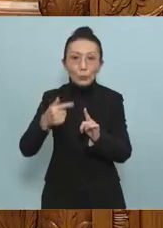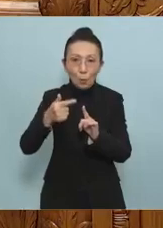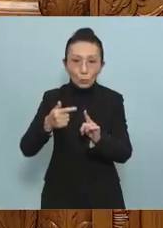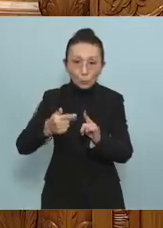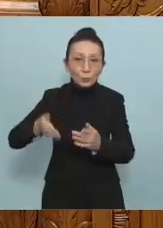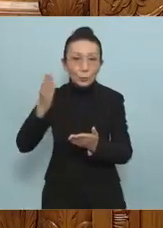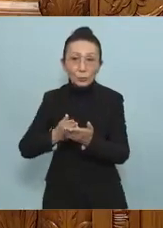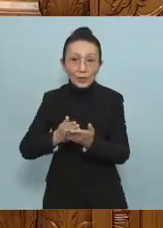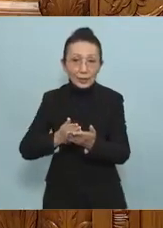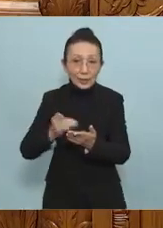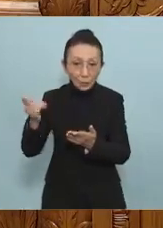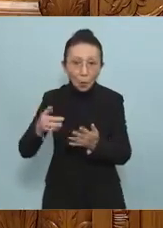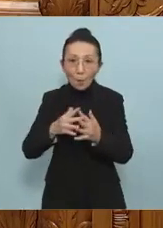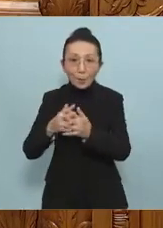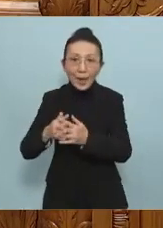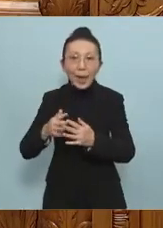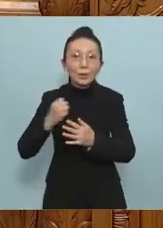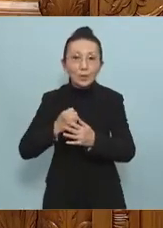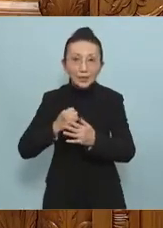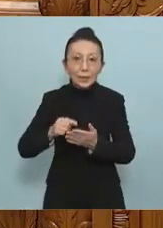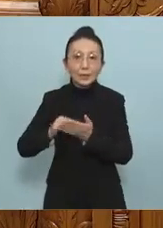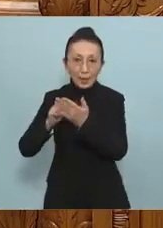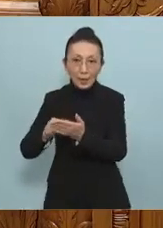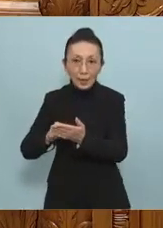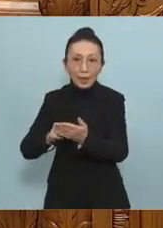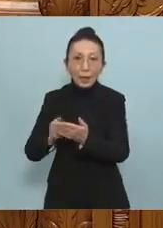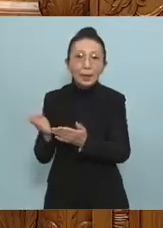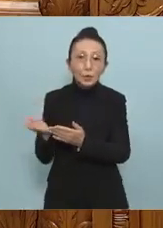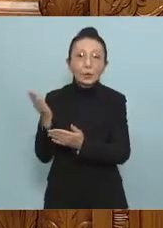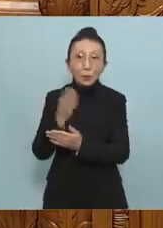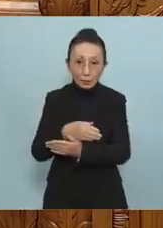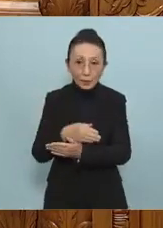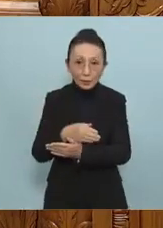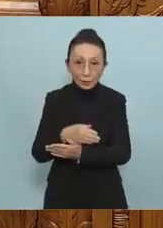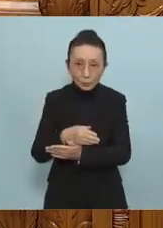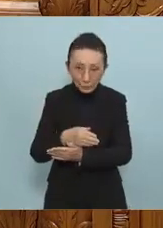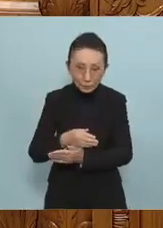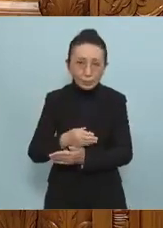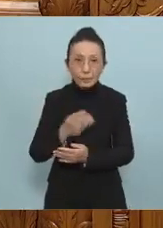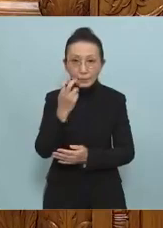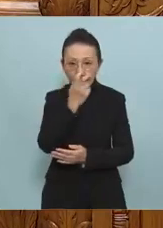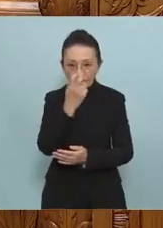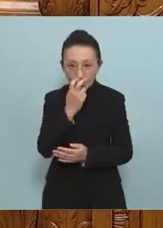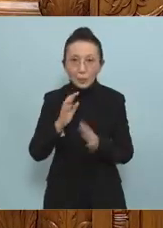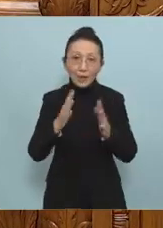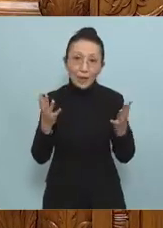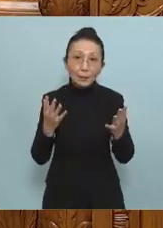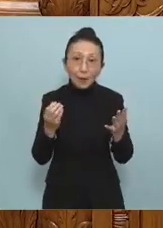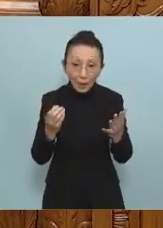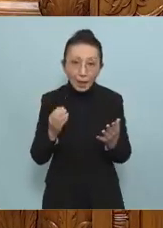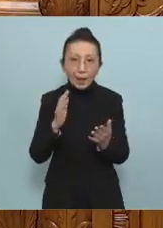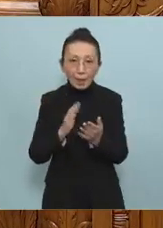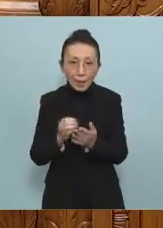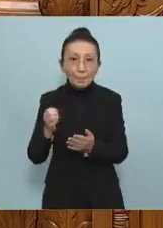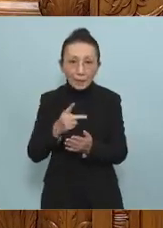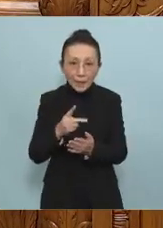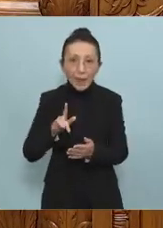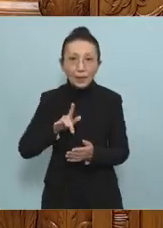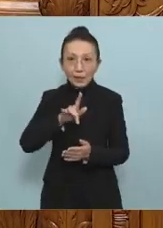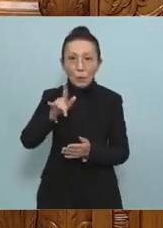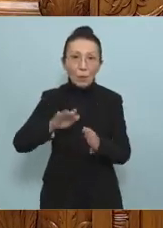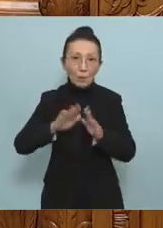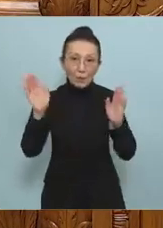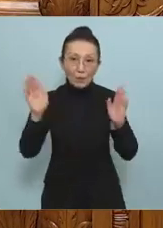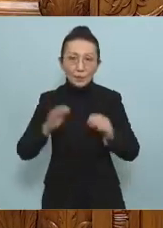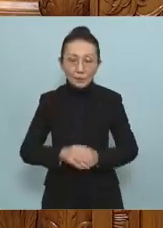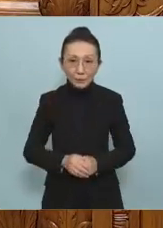しその翌日、政府の要請を無視し、事故原因の究明もなく、飛行再開されました。総理は米